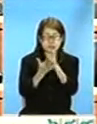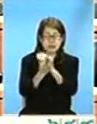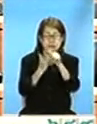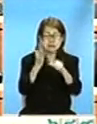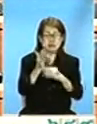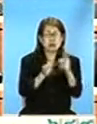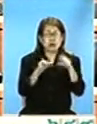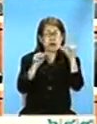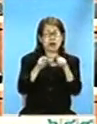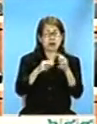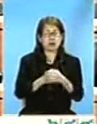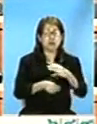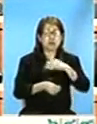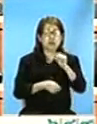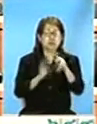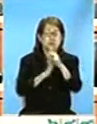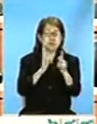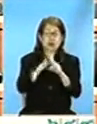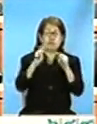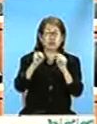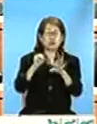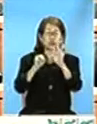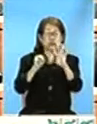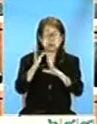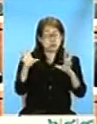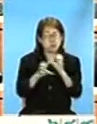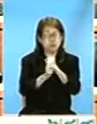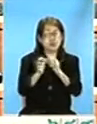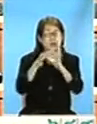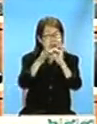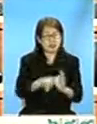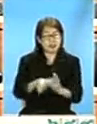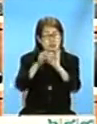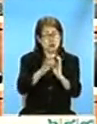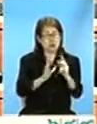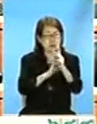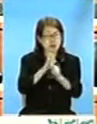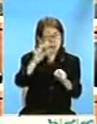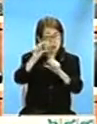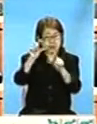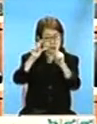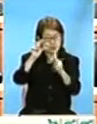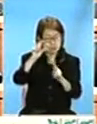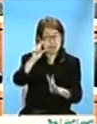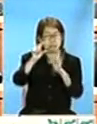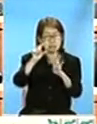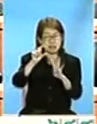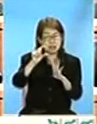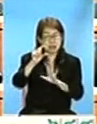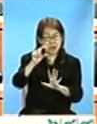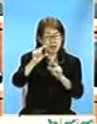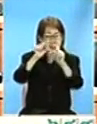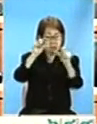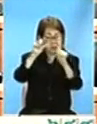า94มันพันกันหมดนะครับผมยังเชื่อว่าท่านต้องดูตั้งแต่วรรค1วรรค2วรรค3วรรค4วรรค5นะ